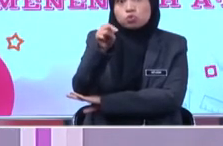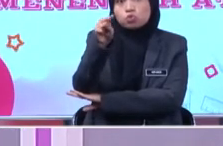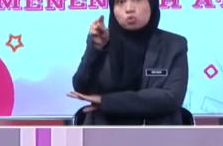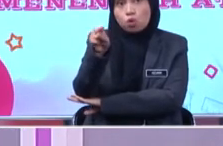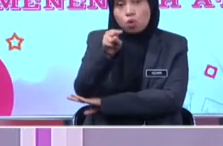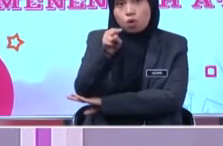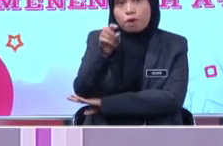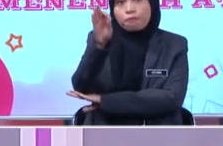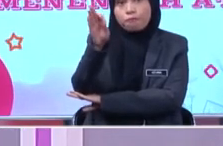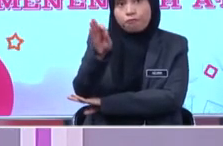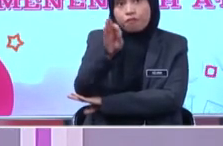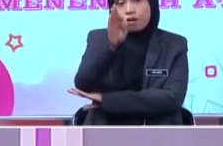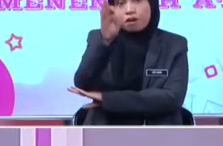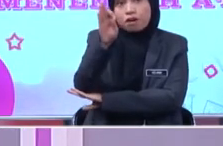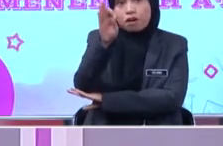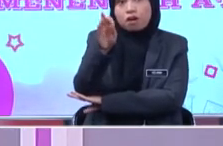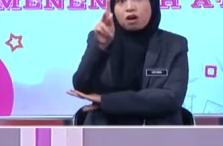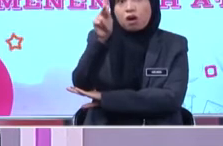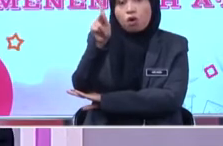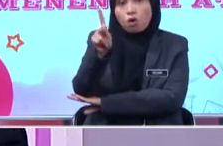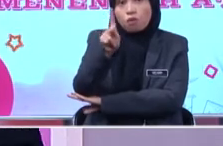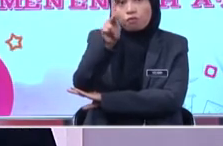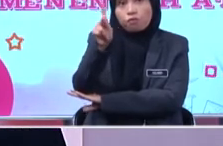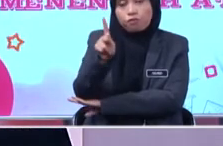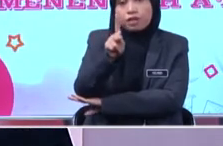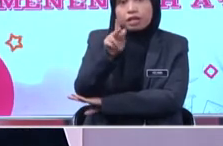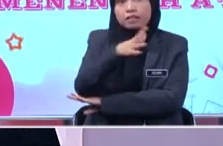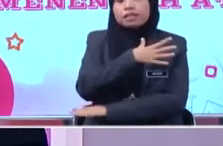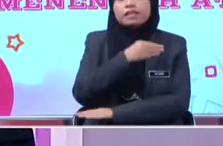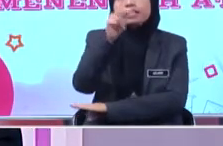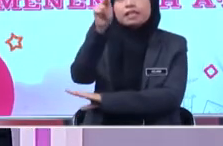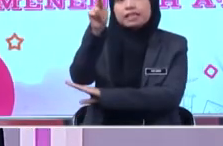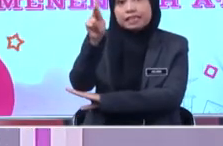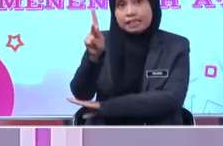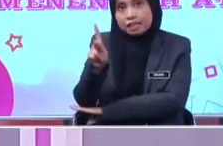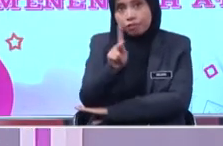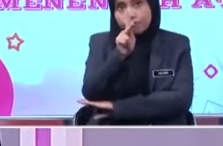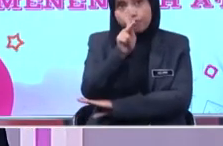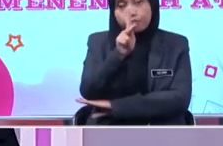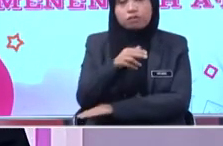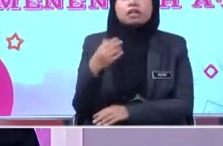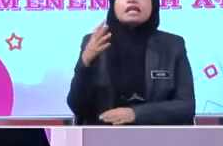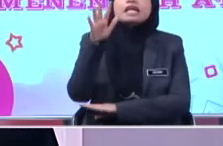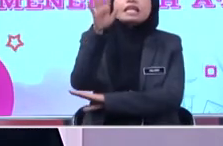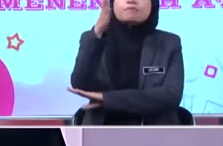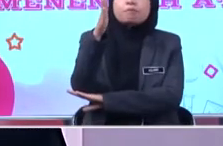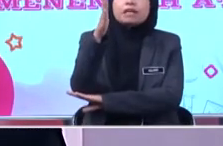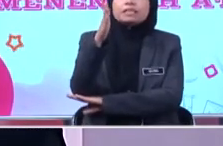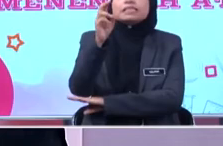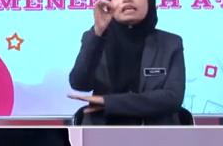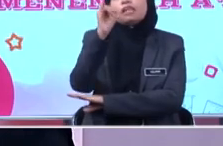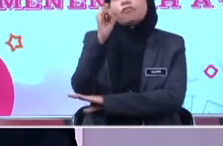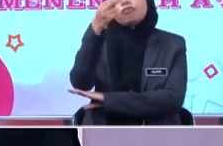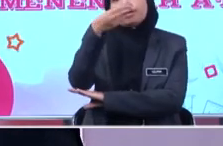Fa Prof Cafe Oke Allah ini adalah 15 Oh Ifa